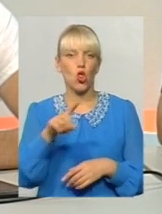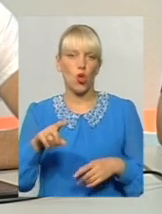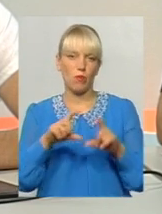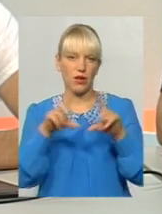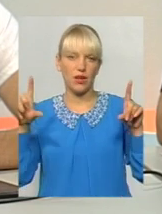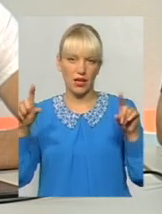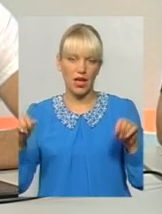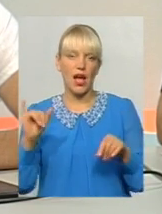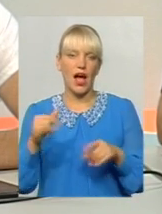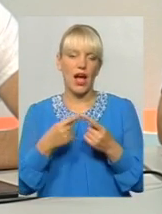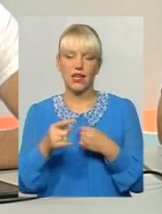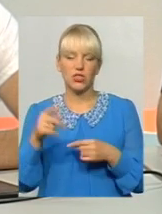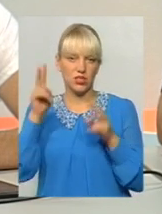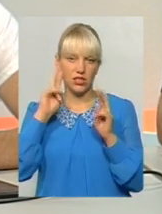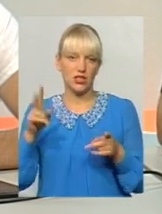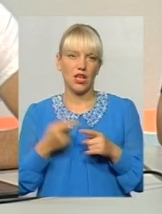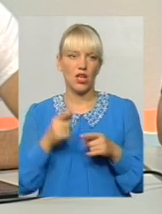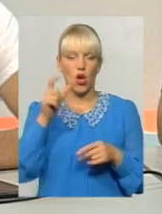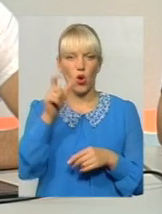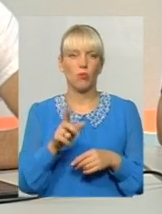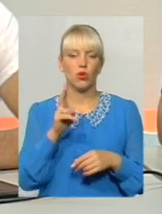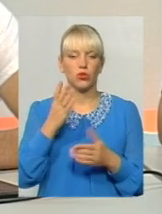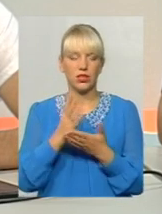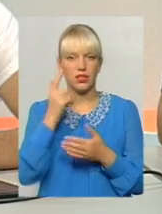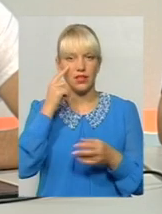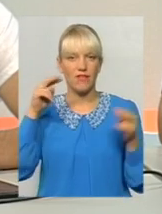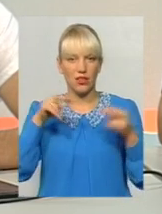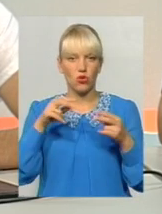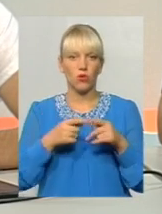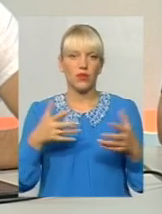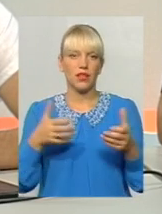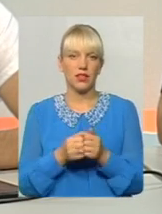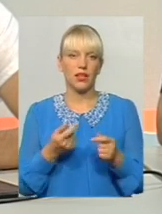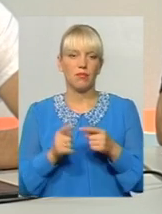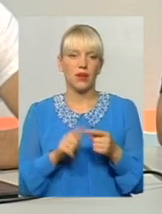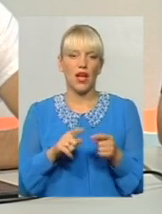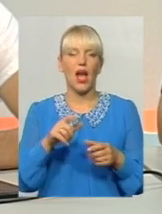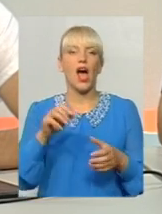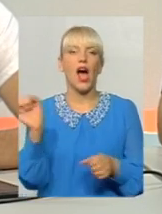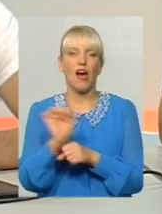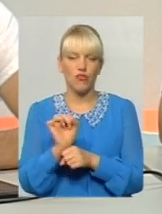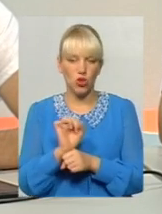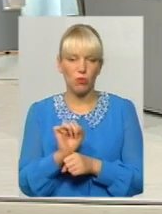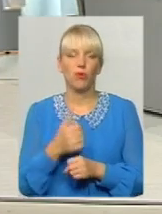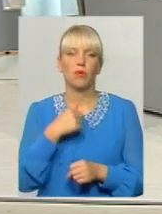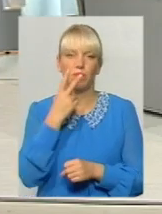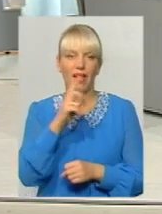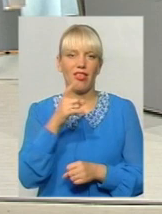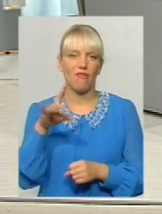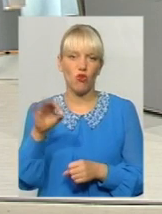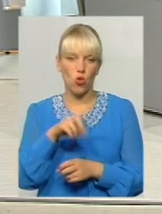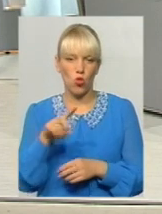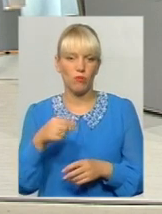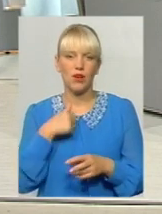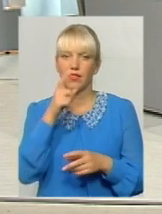нам невідомі. Тобто, громадянин, який став свідком ДТП, просто повідомляє, що автомобіль такого-то кольору, номерні знаки я не знаю. Або він не розуміє англійську